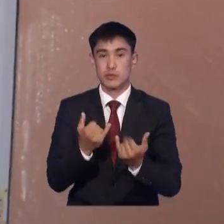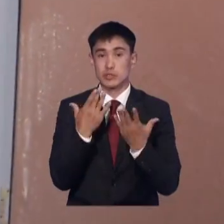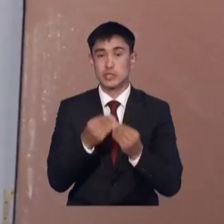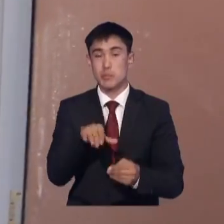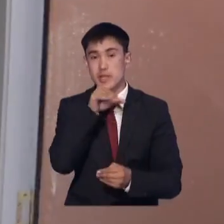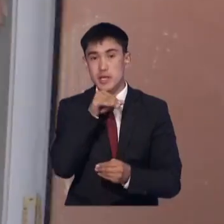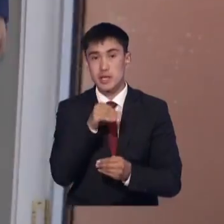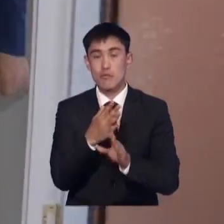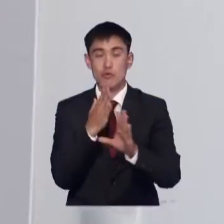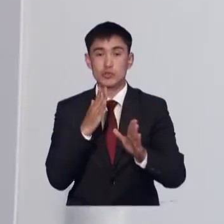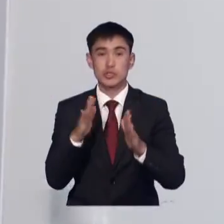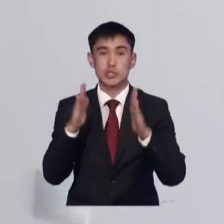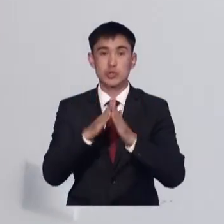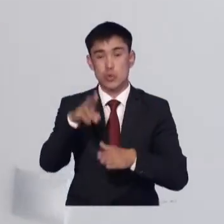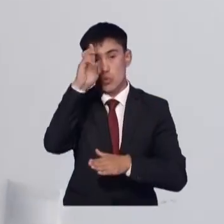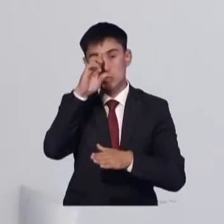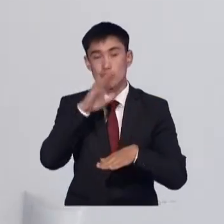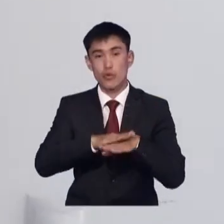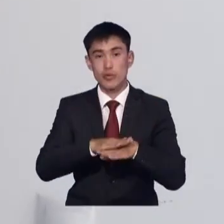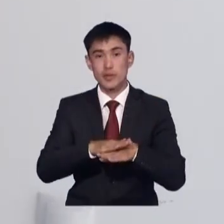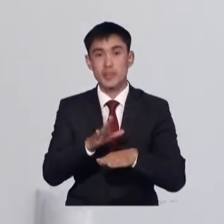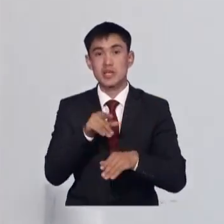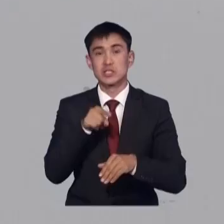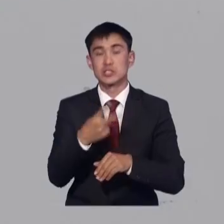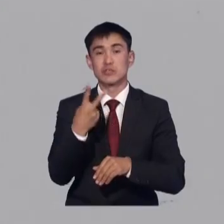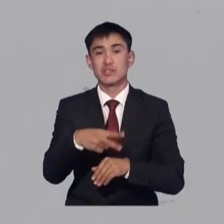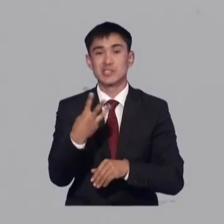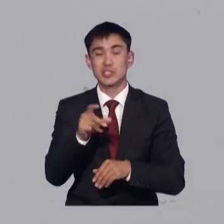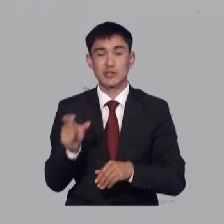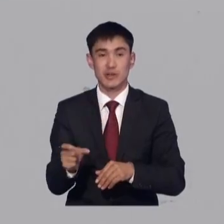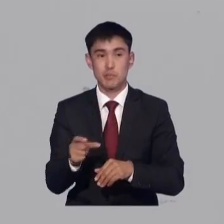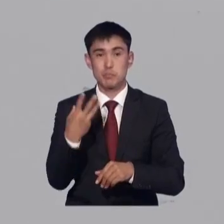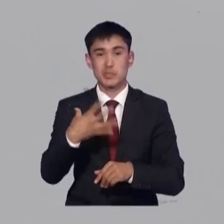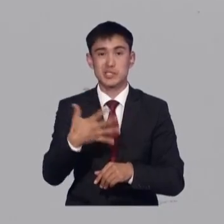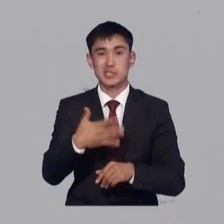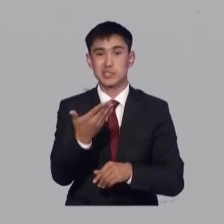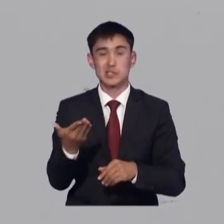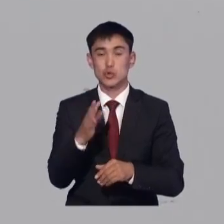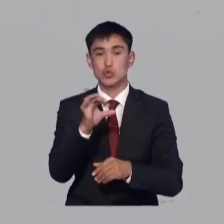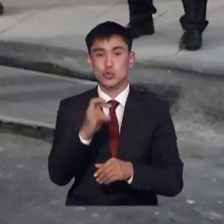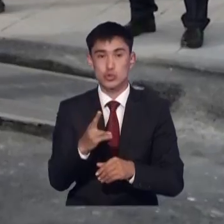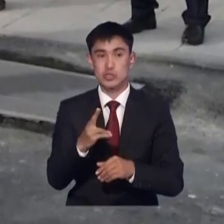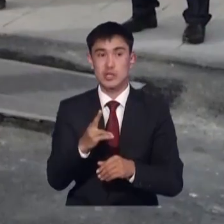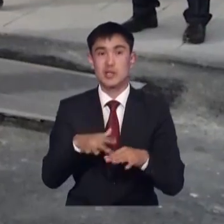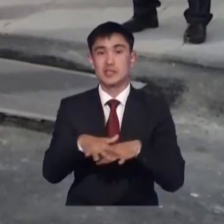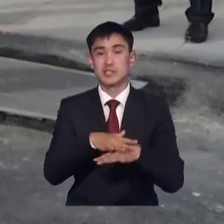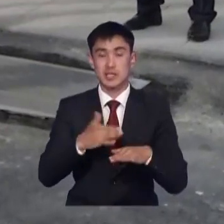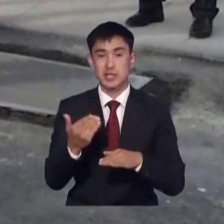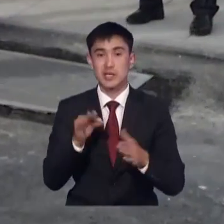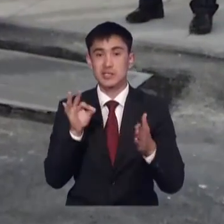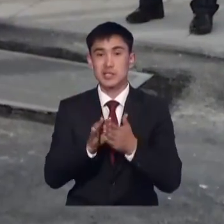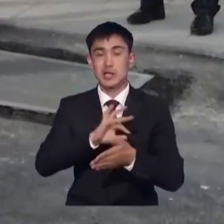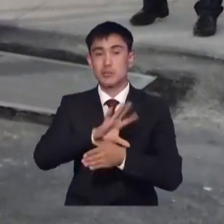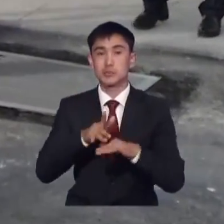по в очереди на Жиль из государственного жилищного фонда Т человека социально уяви категорию в целях